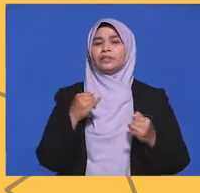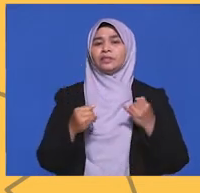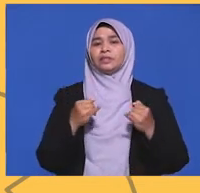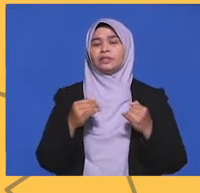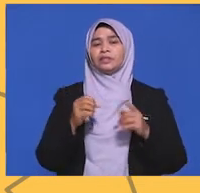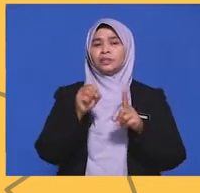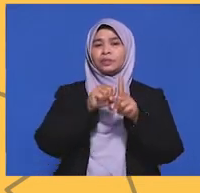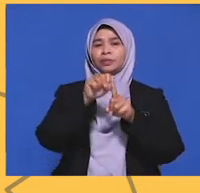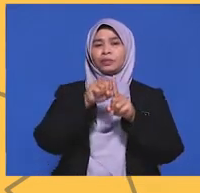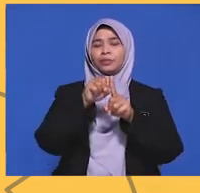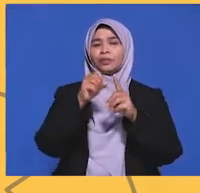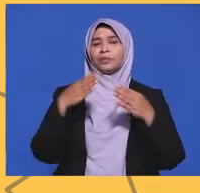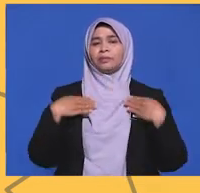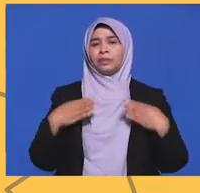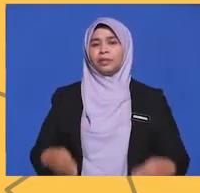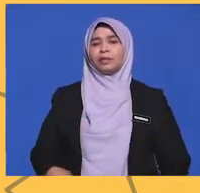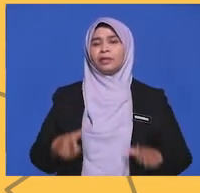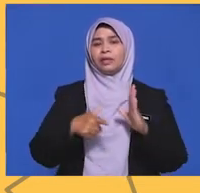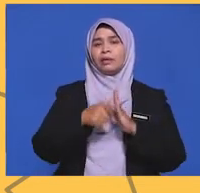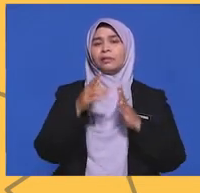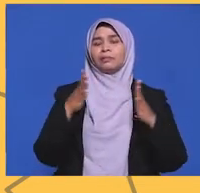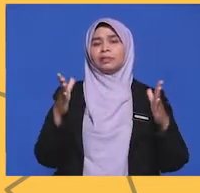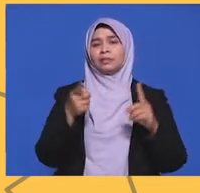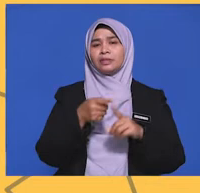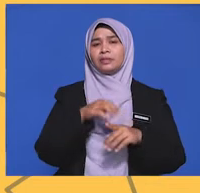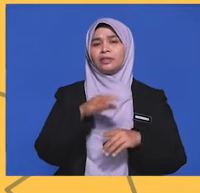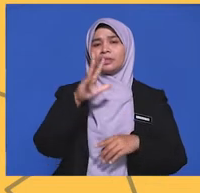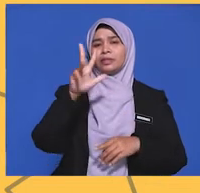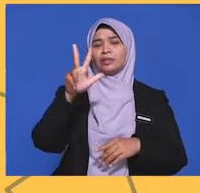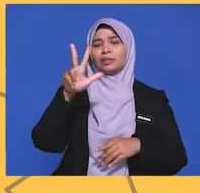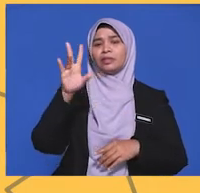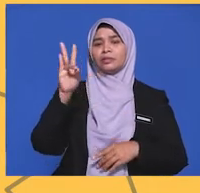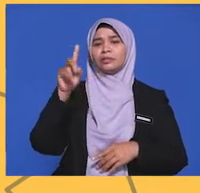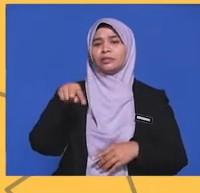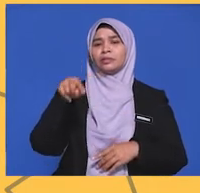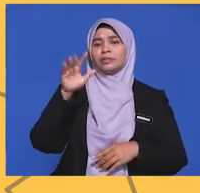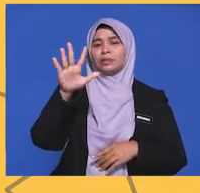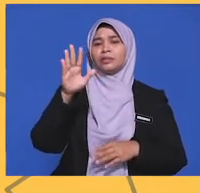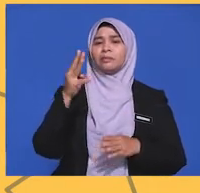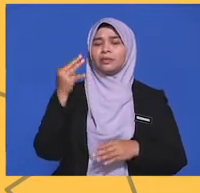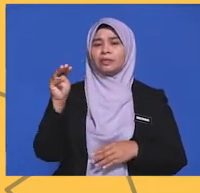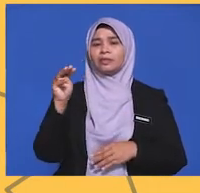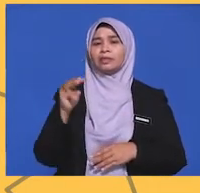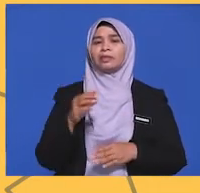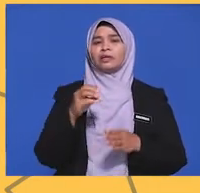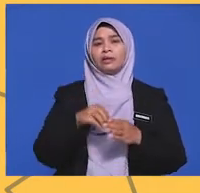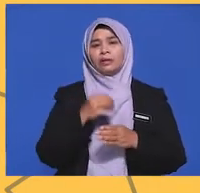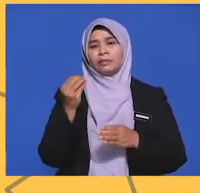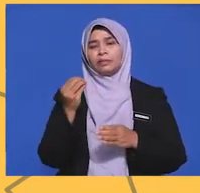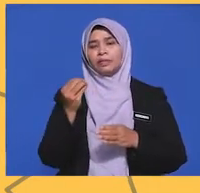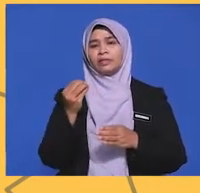kurungan suhu badan lebih besar daripada 37.5, maka output